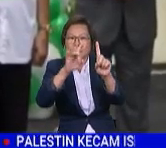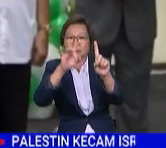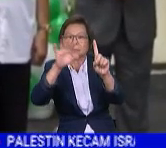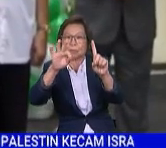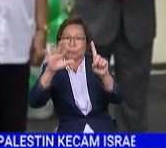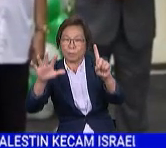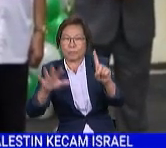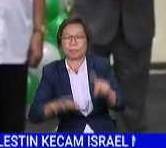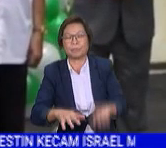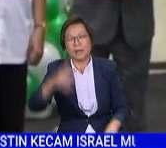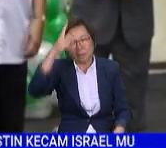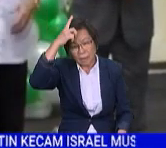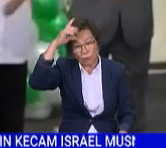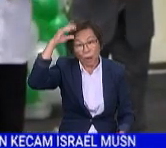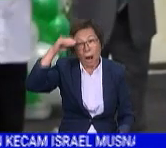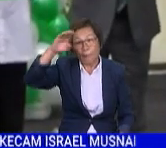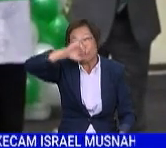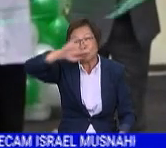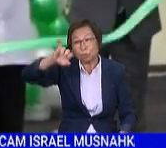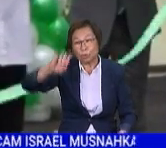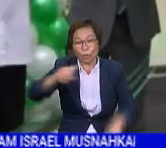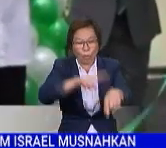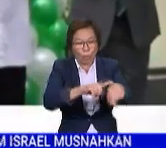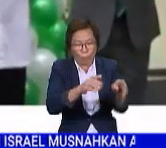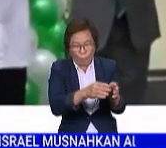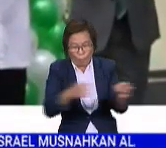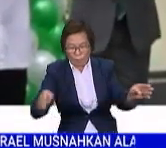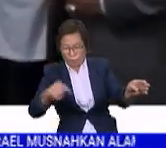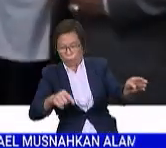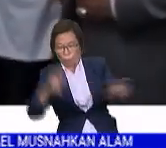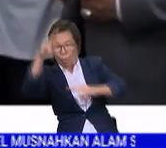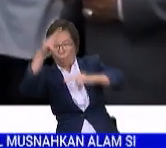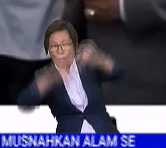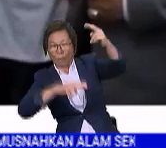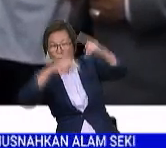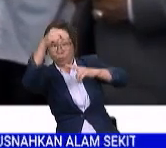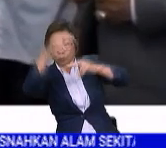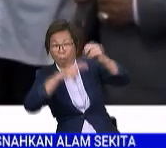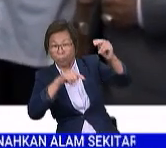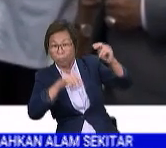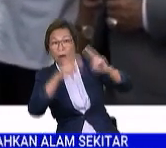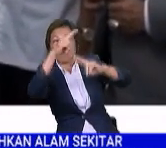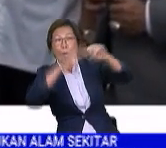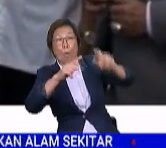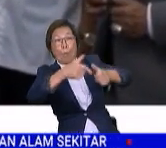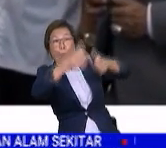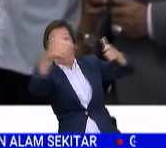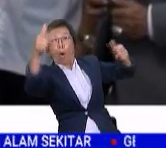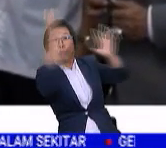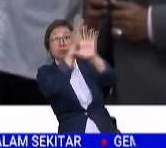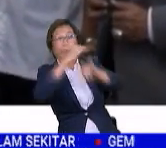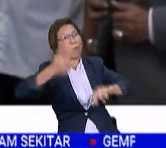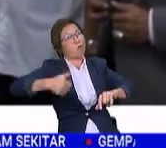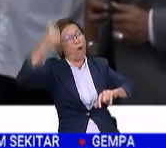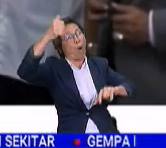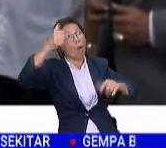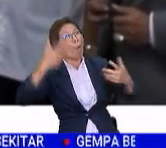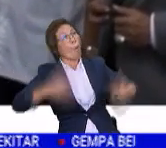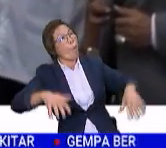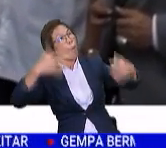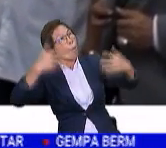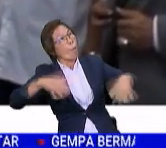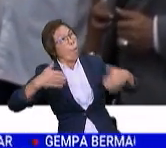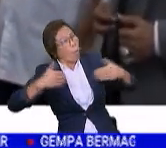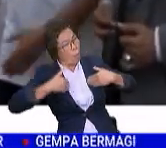Datu patinggi Abang jari menjelaskan pada tempo berkenaan bagunan itu dikatakan sebagai bangunan terbesar distrowatch yang dikagumi